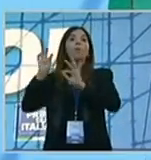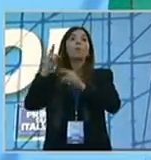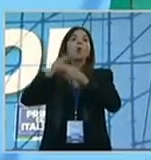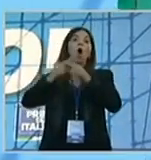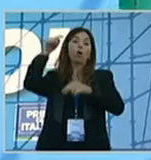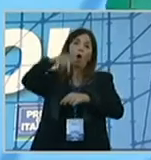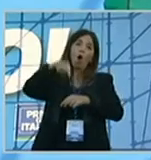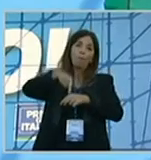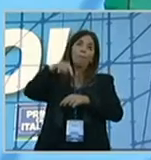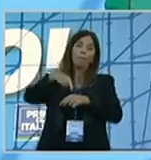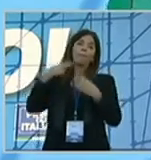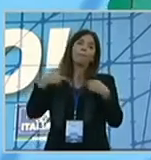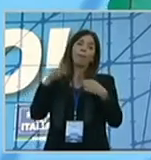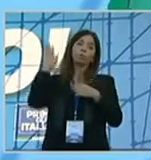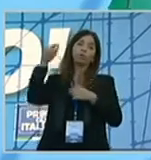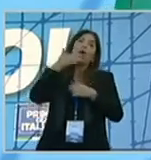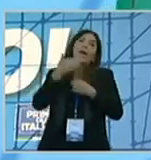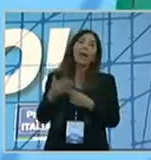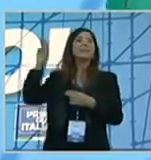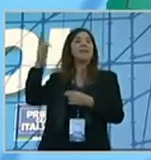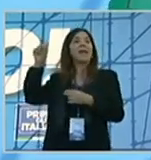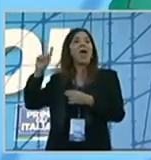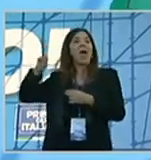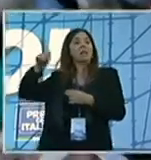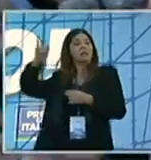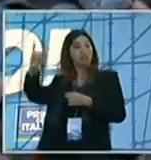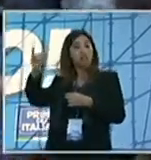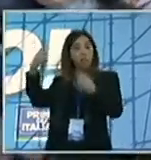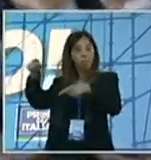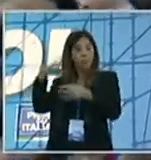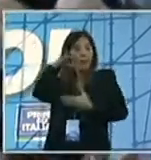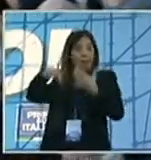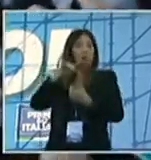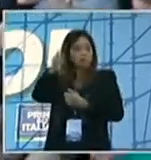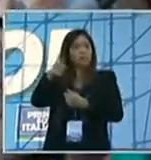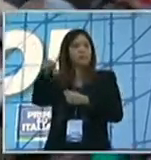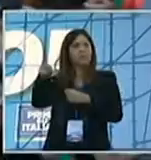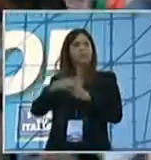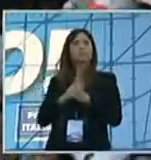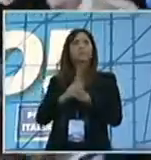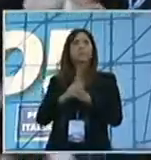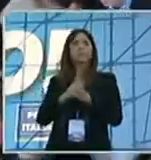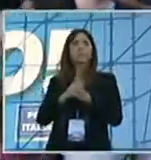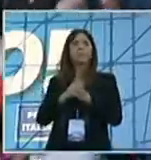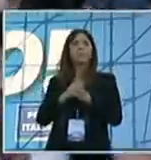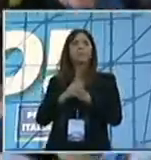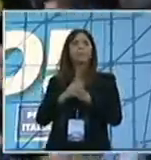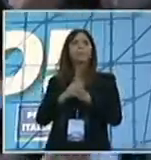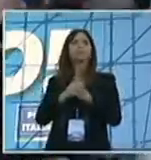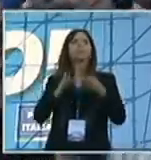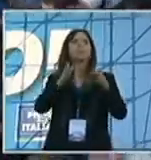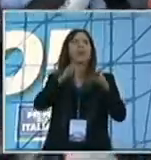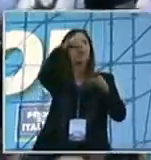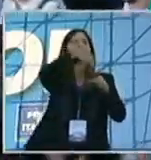a Virginia Raggi. Quello è il caos che avete prodotto. Su questo non possiamo dare torto. Nelle buche ormai ci